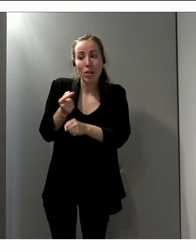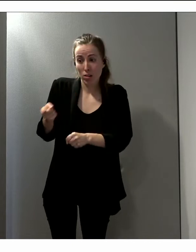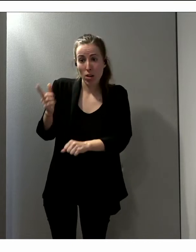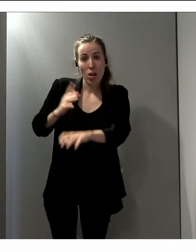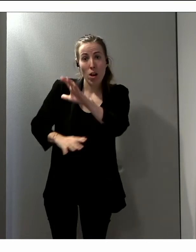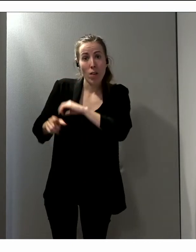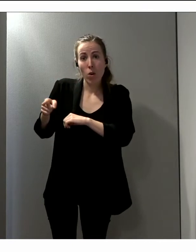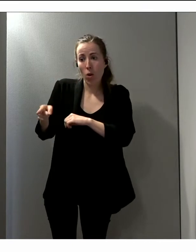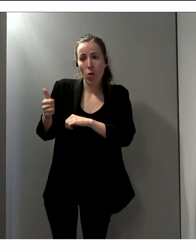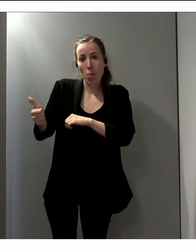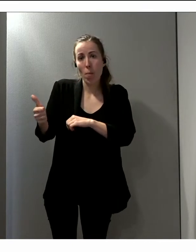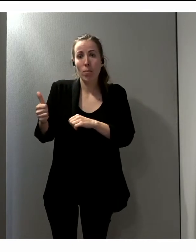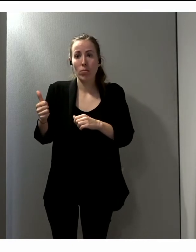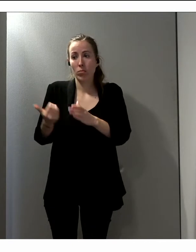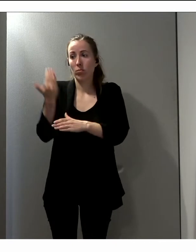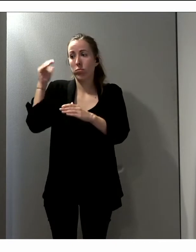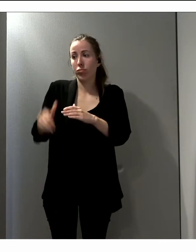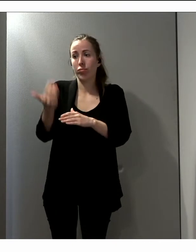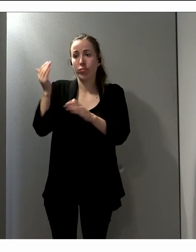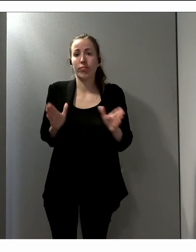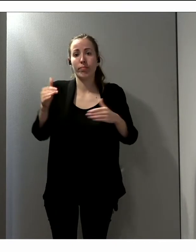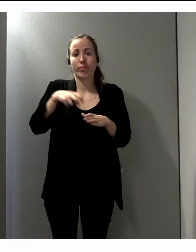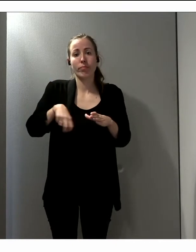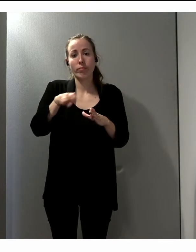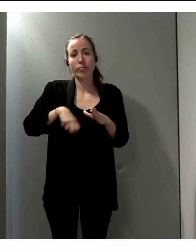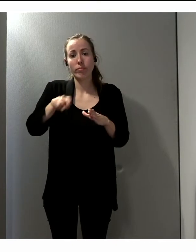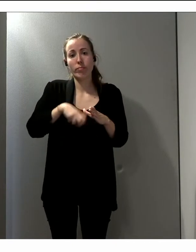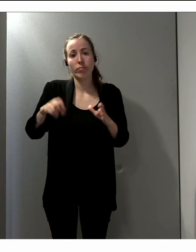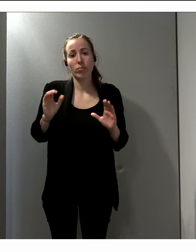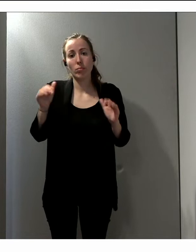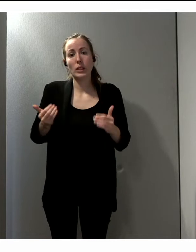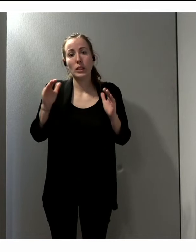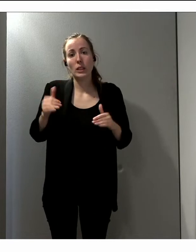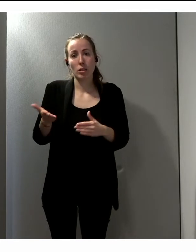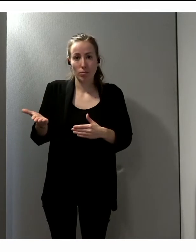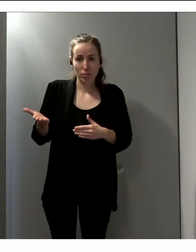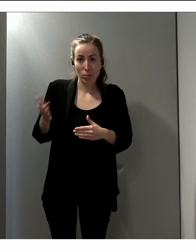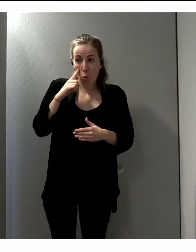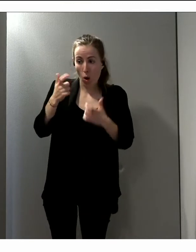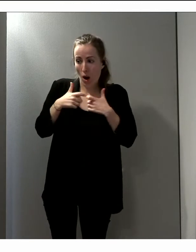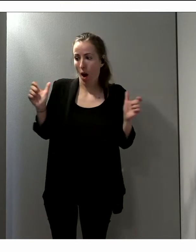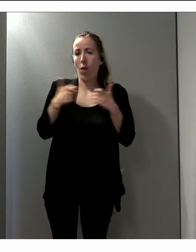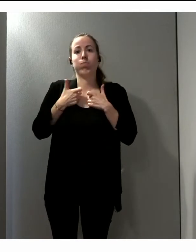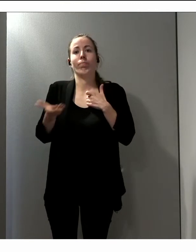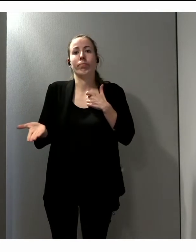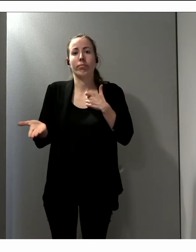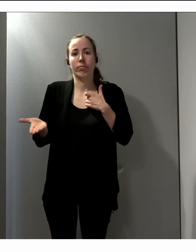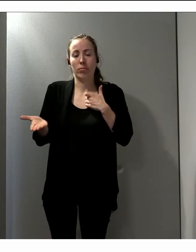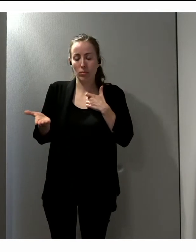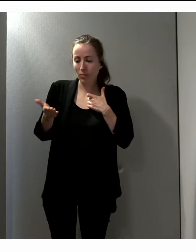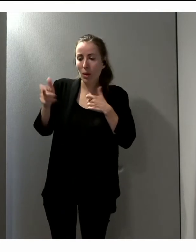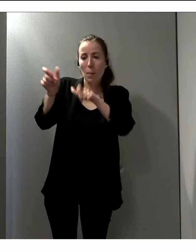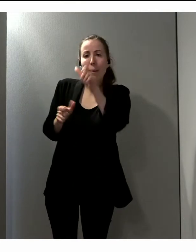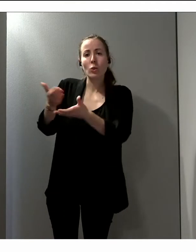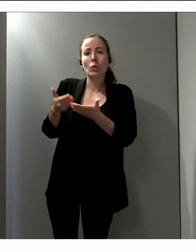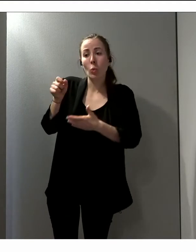des personnes qui passaient l'essentiel de leur temps en cellule puisqu'elles ne pouvaient pas accéder. Ce sont beaucoup de personnes, pour l'essentiel, et